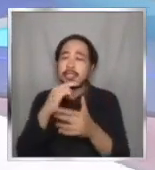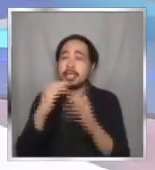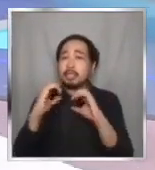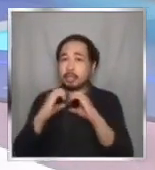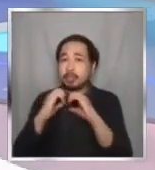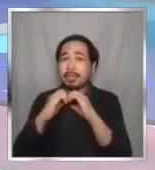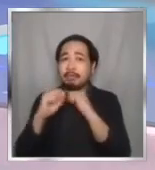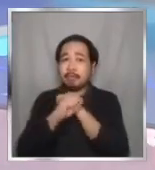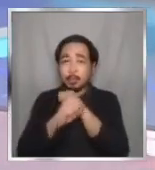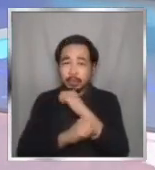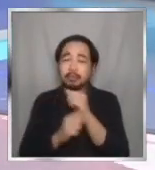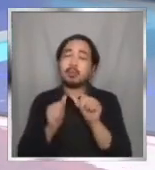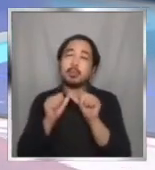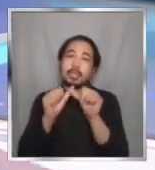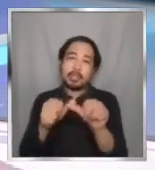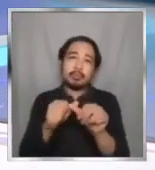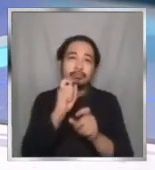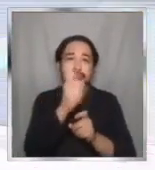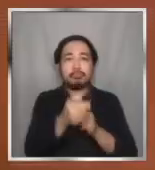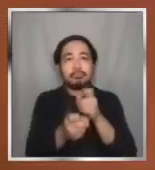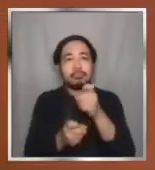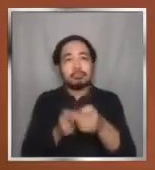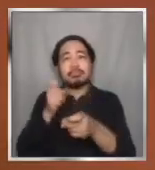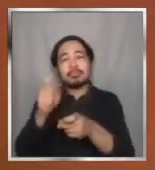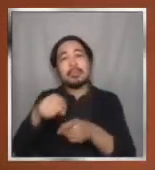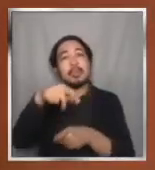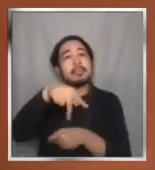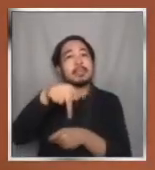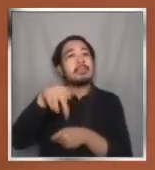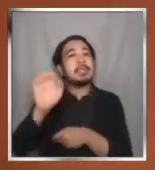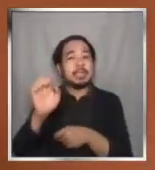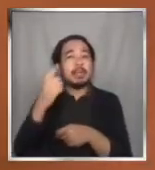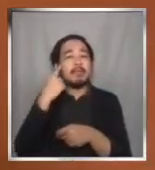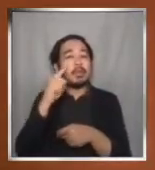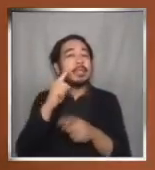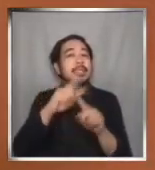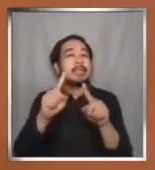protective supplies sa mga ospital.